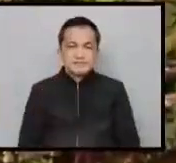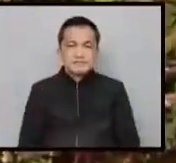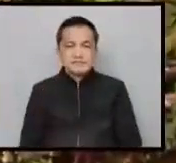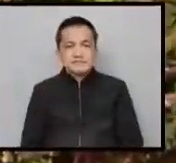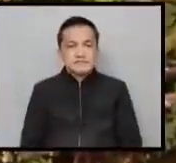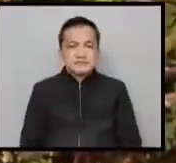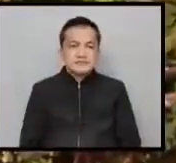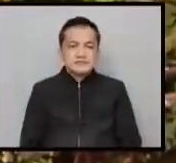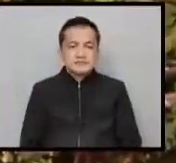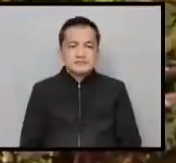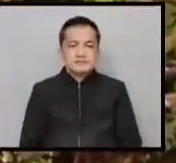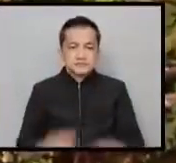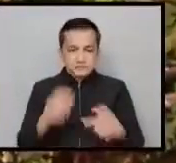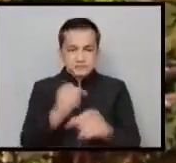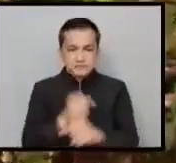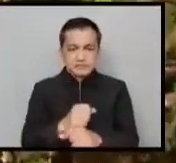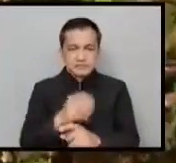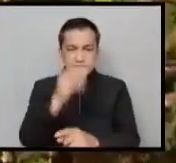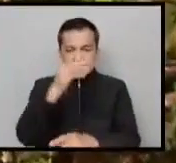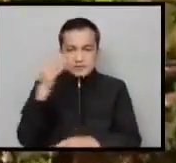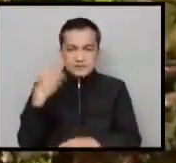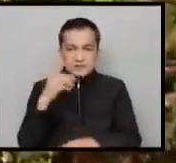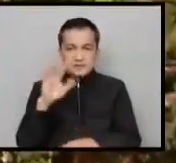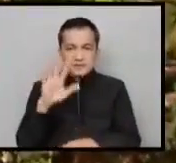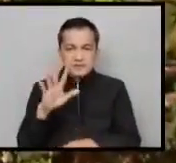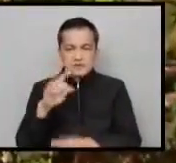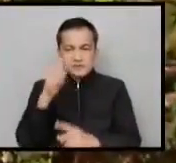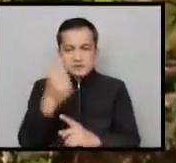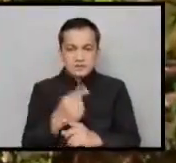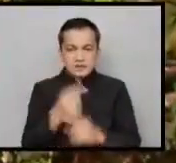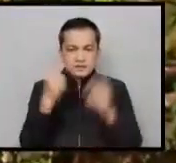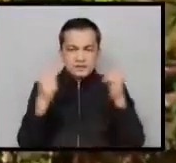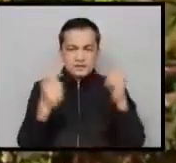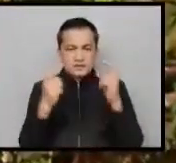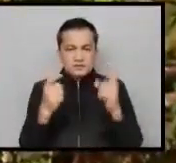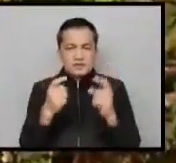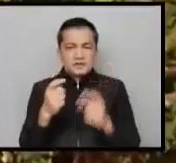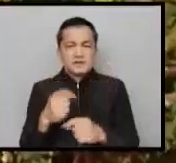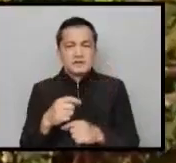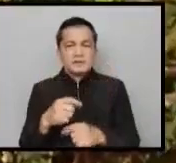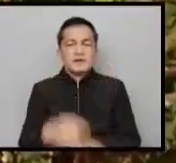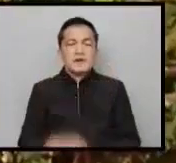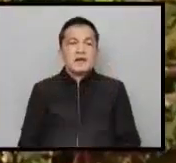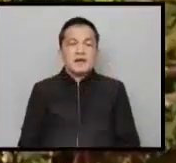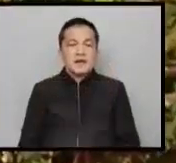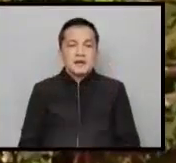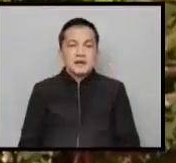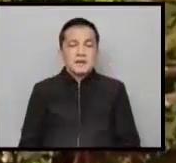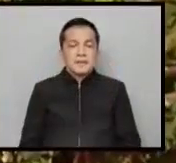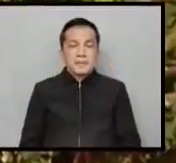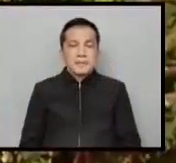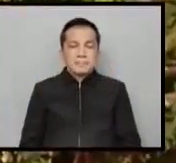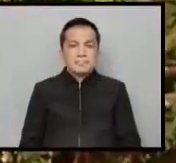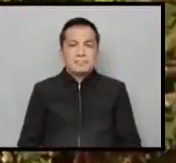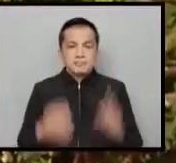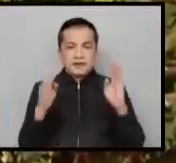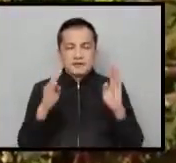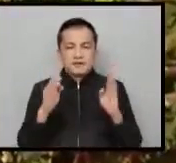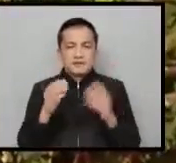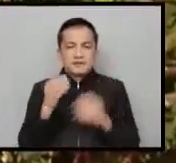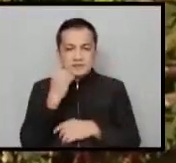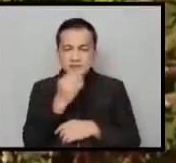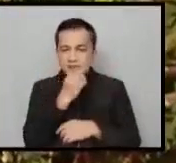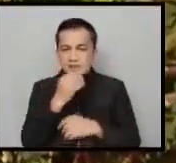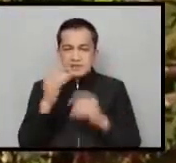na sa March 5 ang isang buwang pagdiriwang ng Baguio Flower Festival o Panagbanga 2023 dito sa